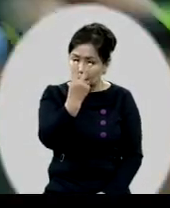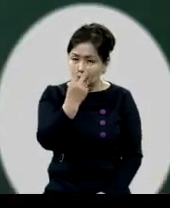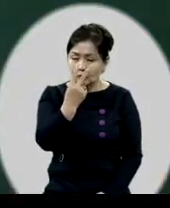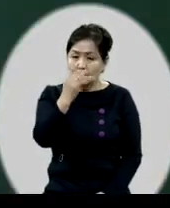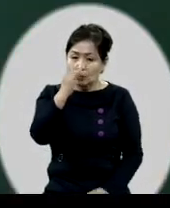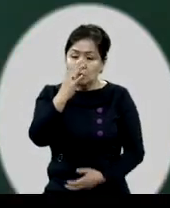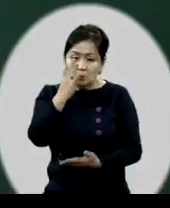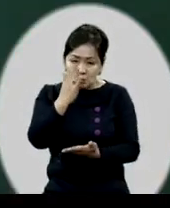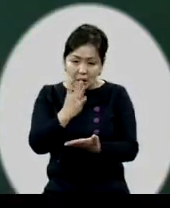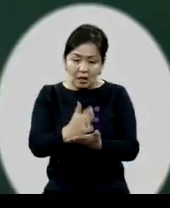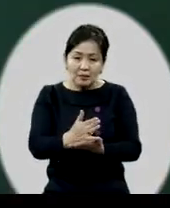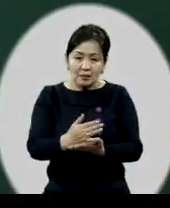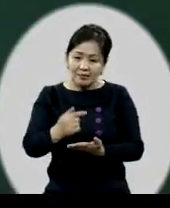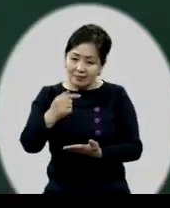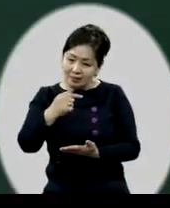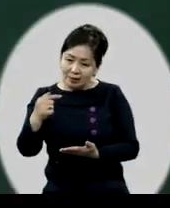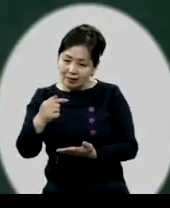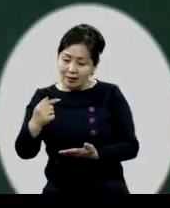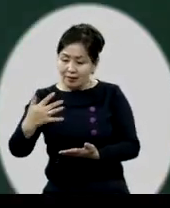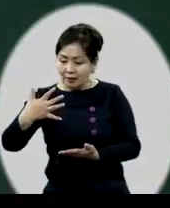5-2 хэмжээтэй ус байсан.